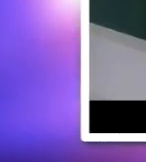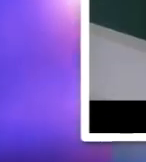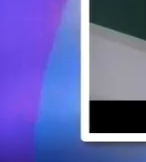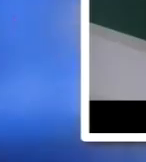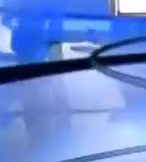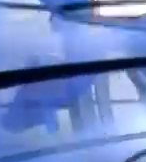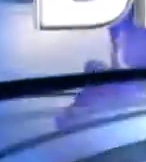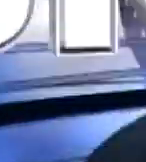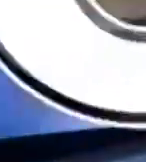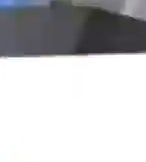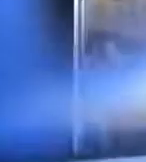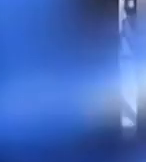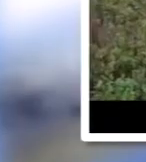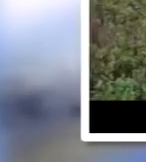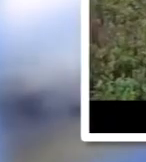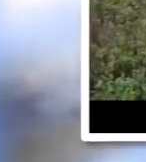мільйона доларів.